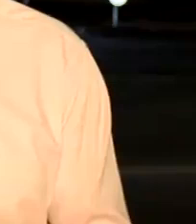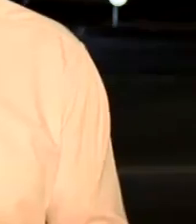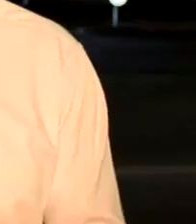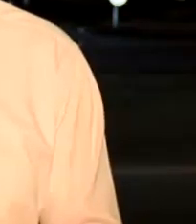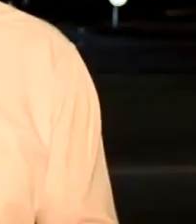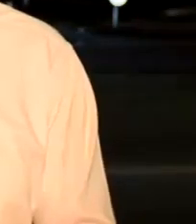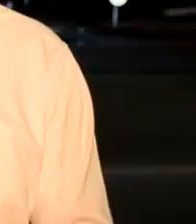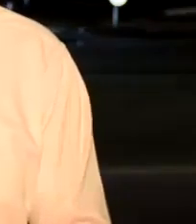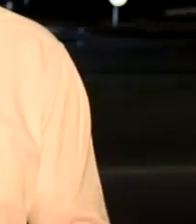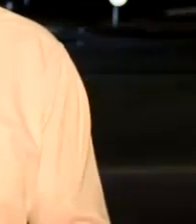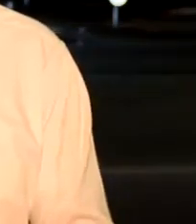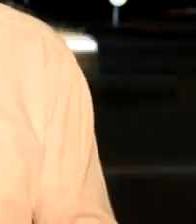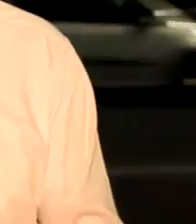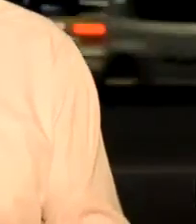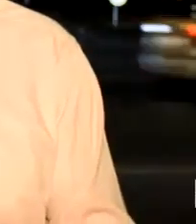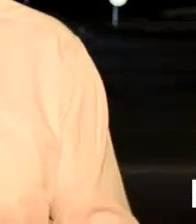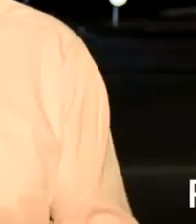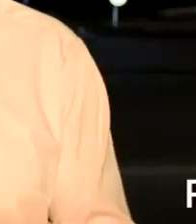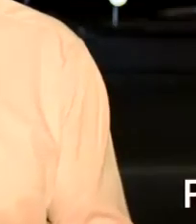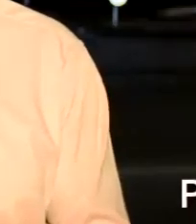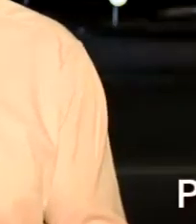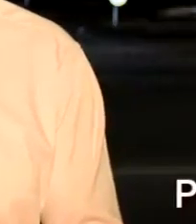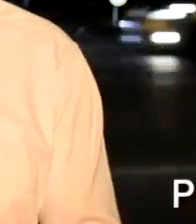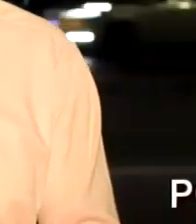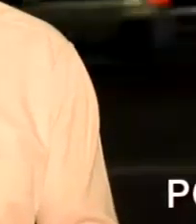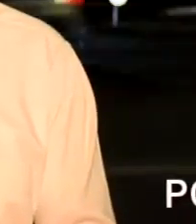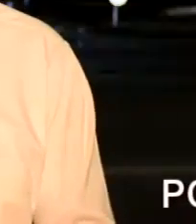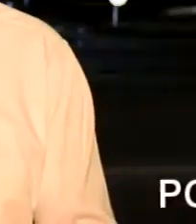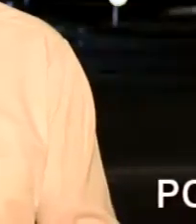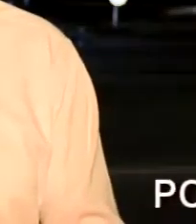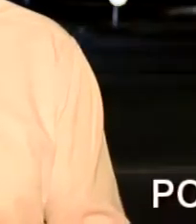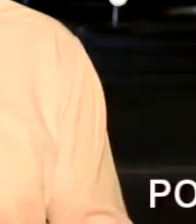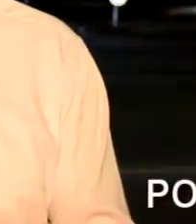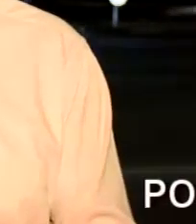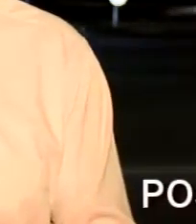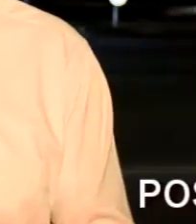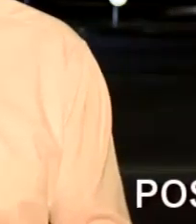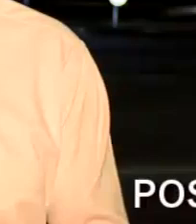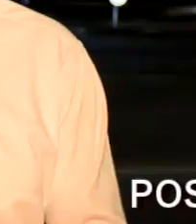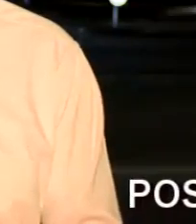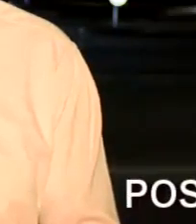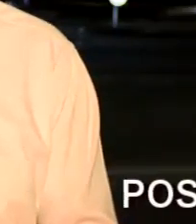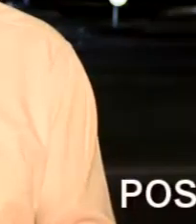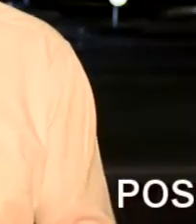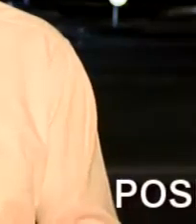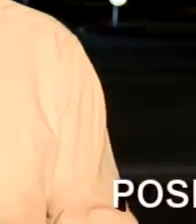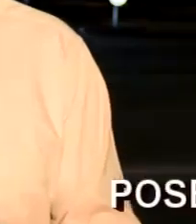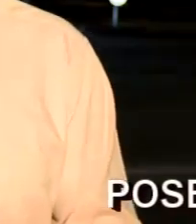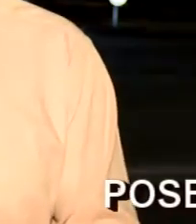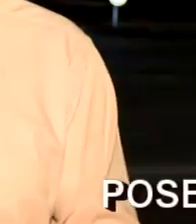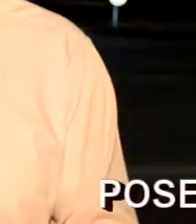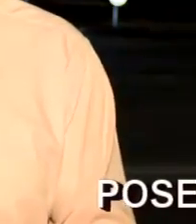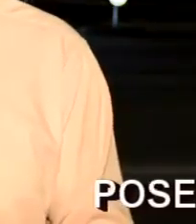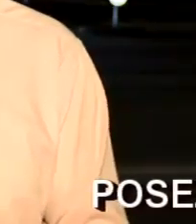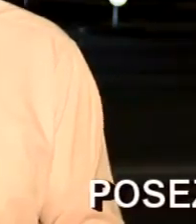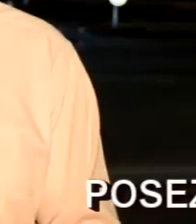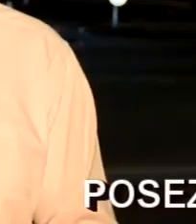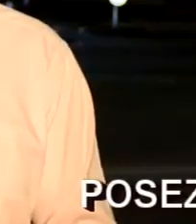ingénieur informaticien. C'est Lucien Ngado. C'est de lui qu'il s'agit. Il sera mon invité dans Rendez-vous des Patriotes de ce